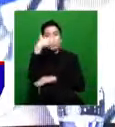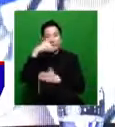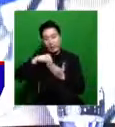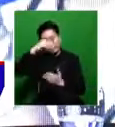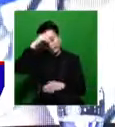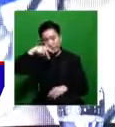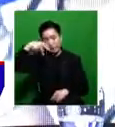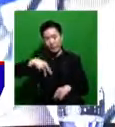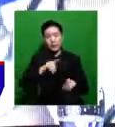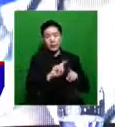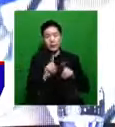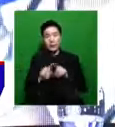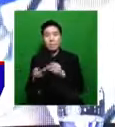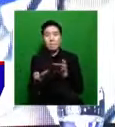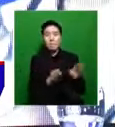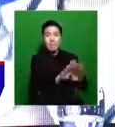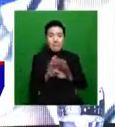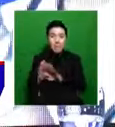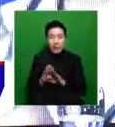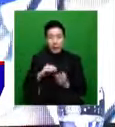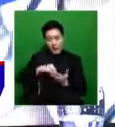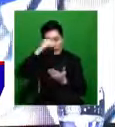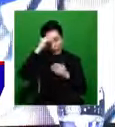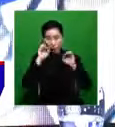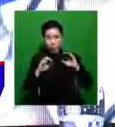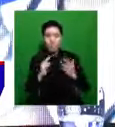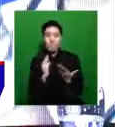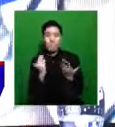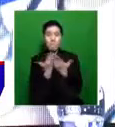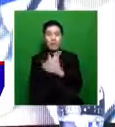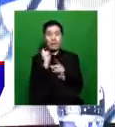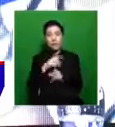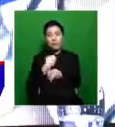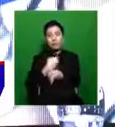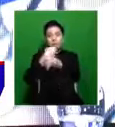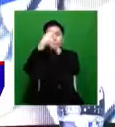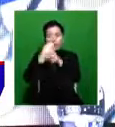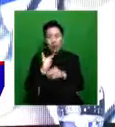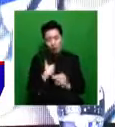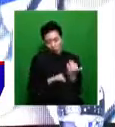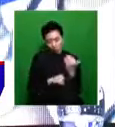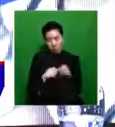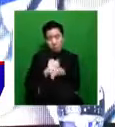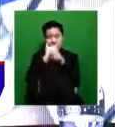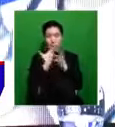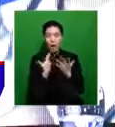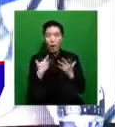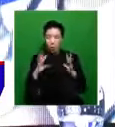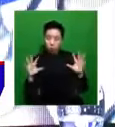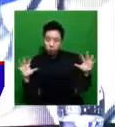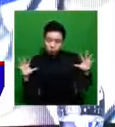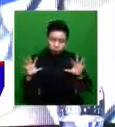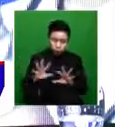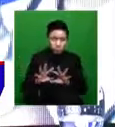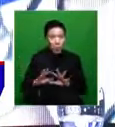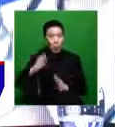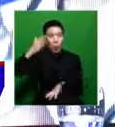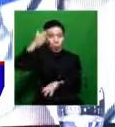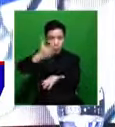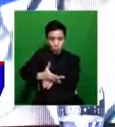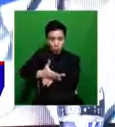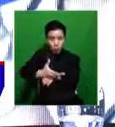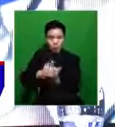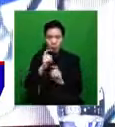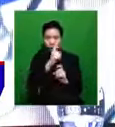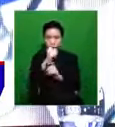ชานะครับปรับวิธีการเรียนการสอนเป็นทางออนไลน์นะครับงดกิจกรรมรวมคนจำนวนมากที่มี